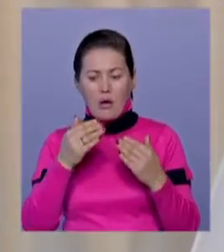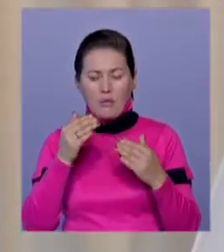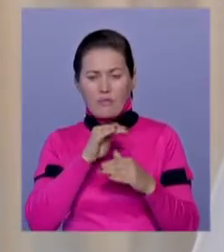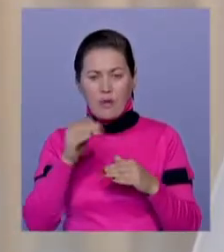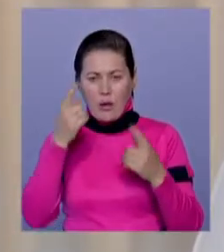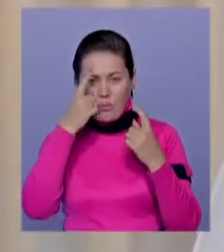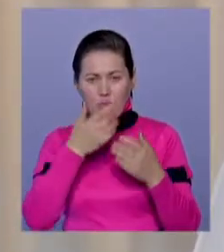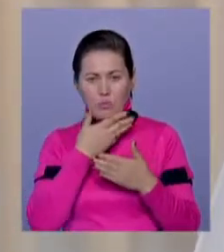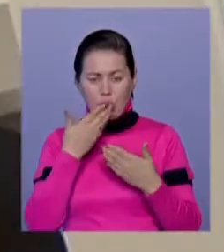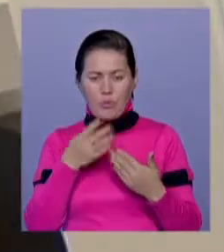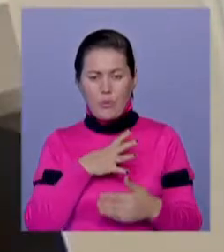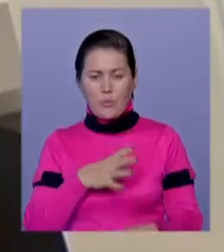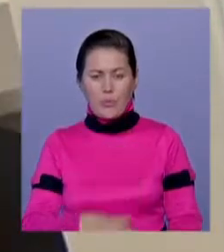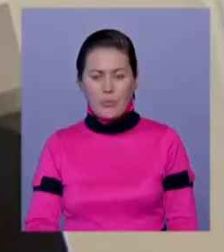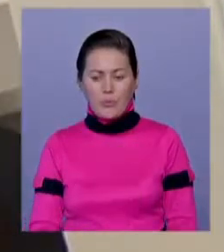алмаймыз.